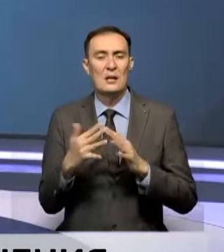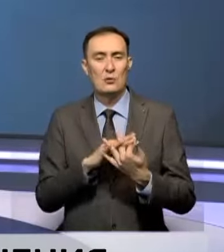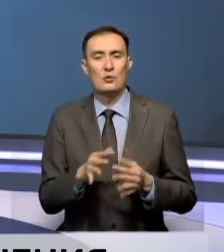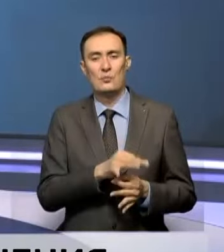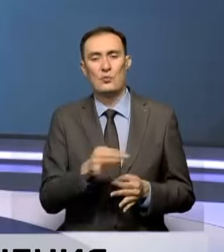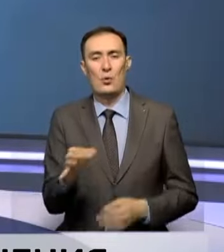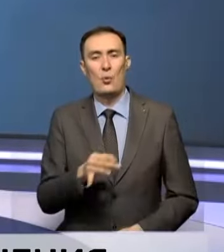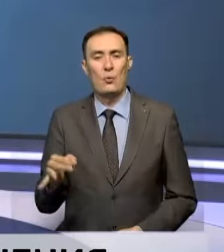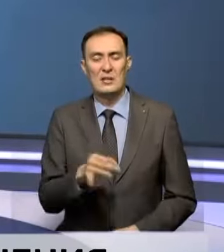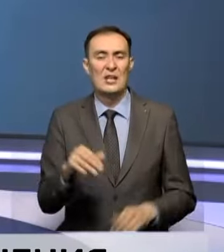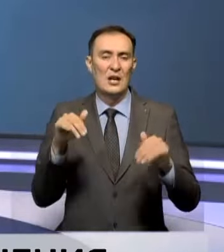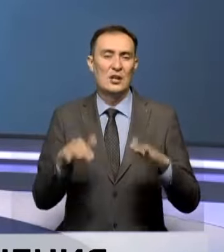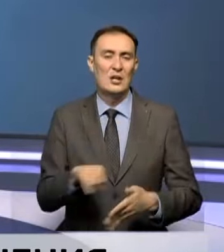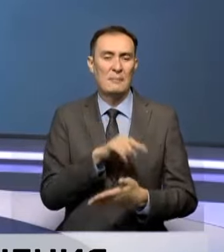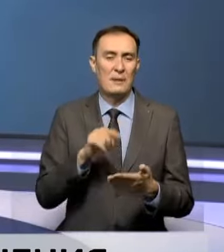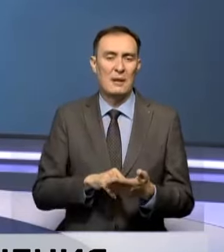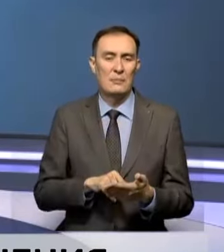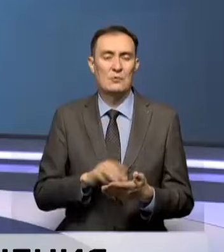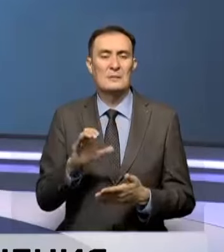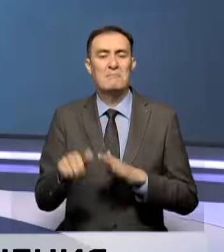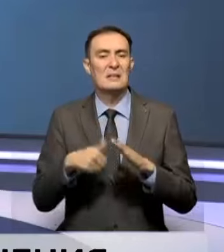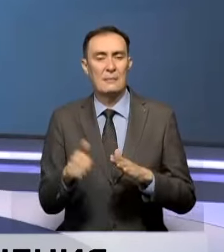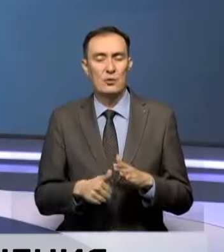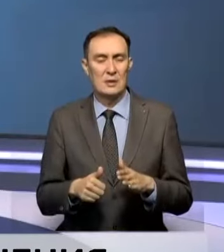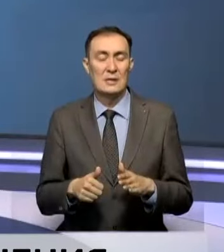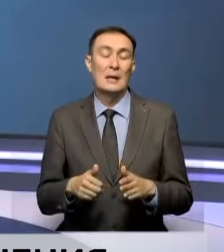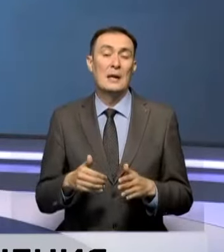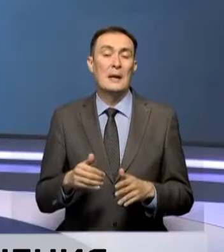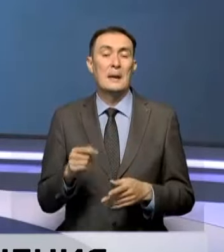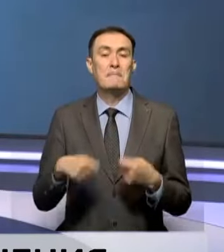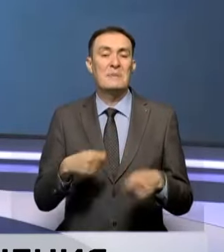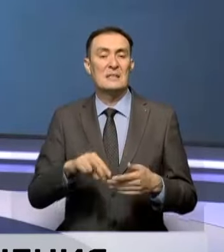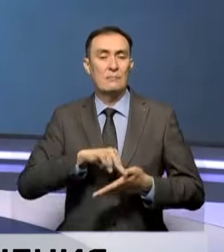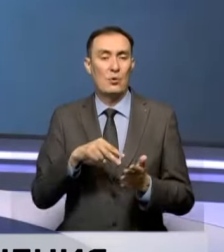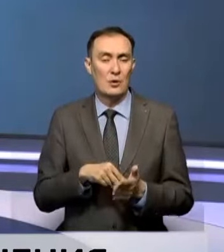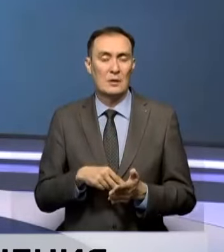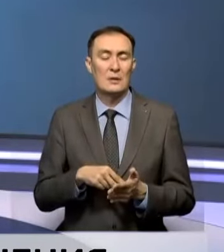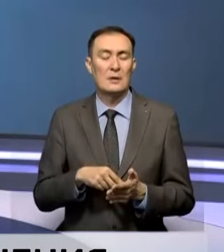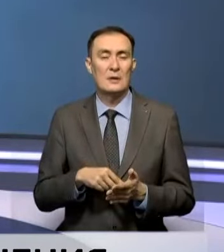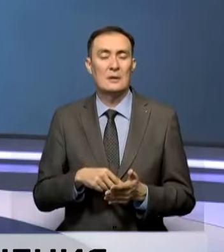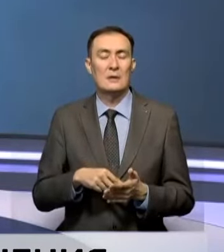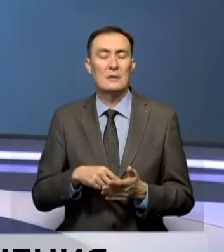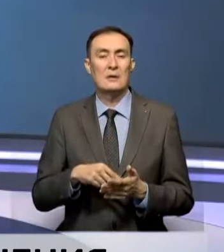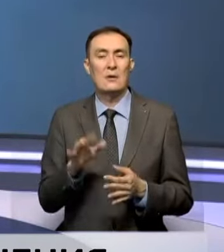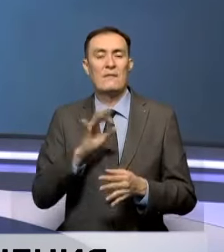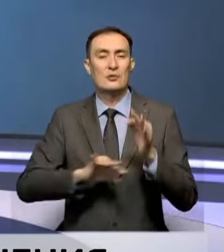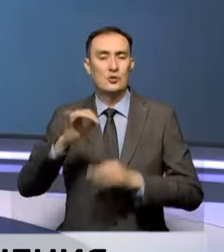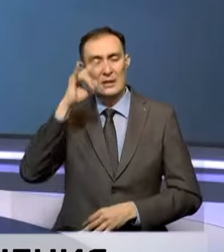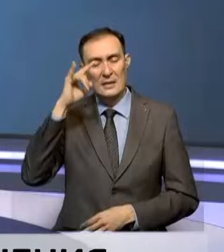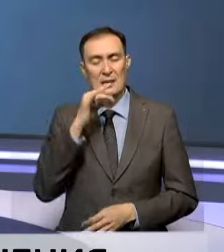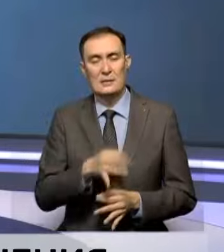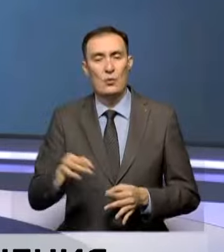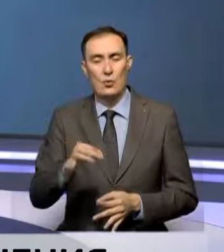24 населенных пунктах области решили проблемы с безработицей. Бизнес-проекты предприимчивых земляков увидел Вячеслав